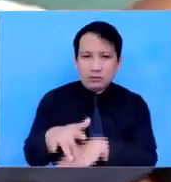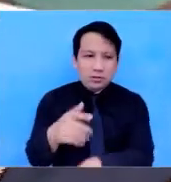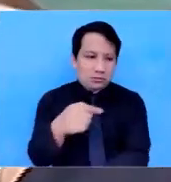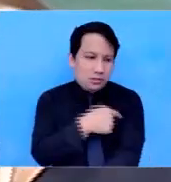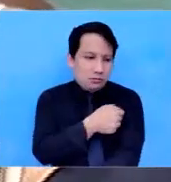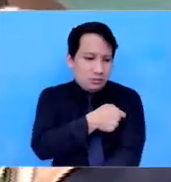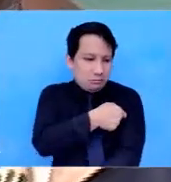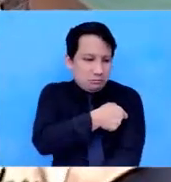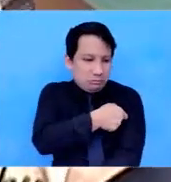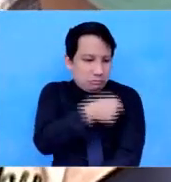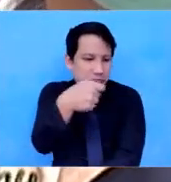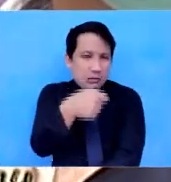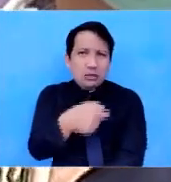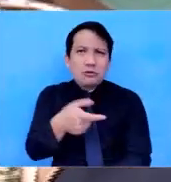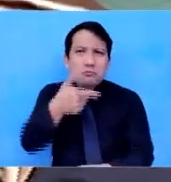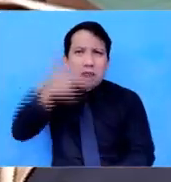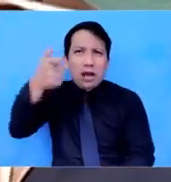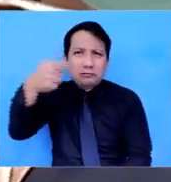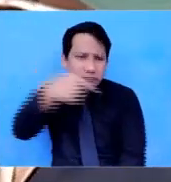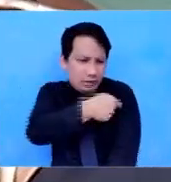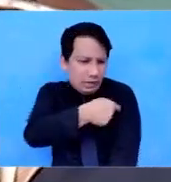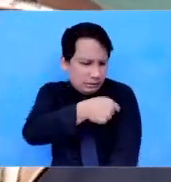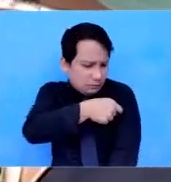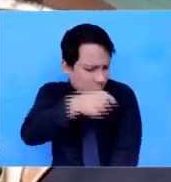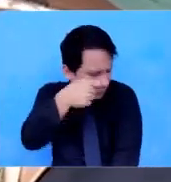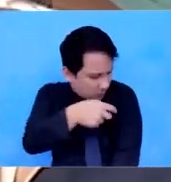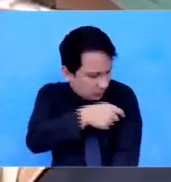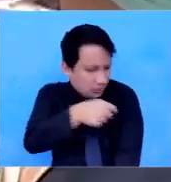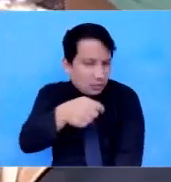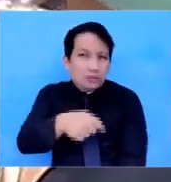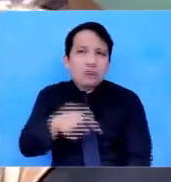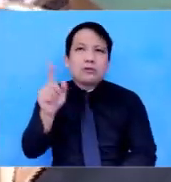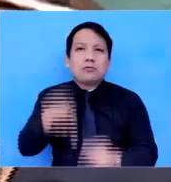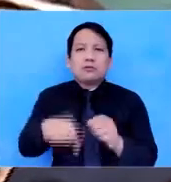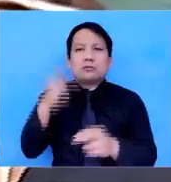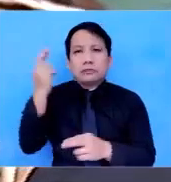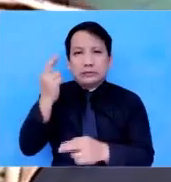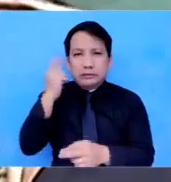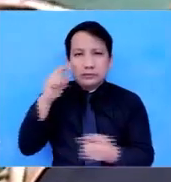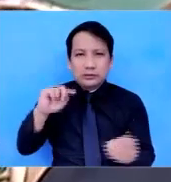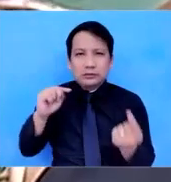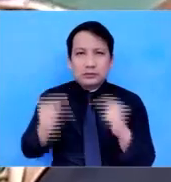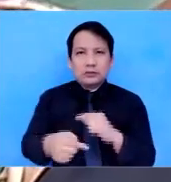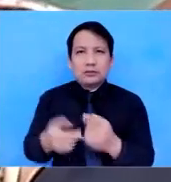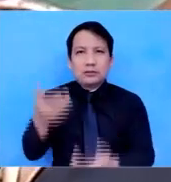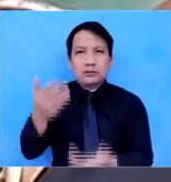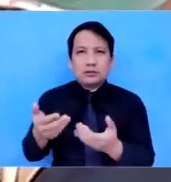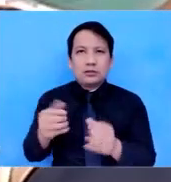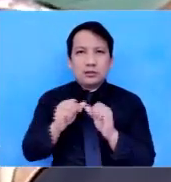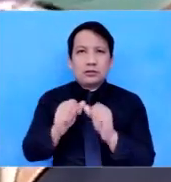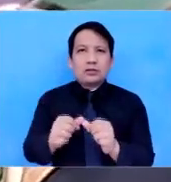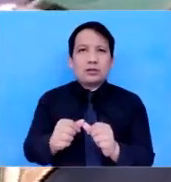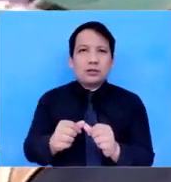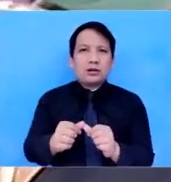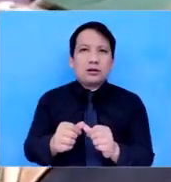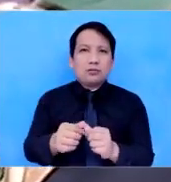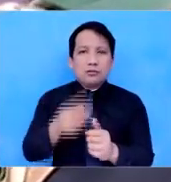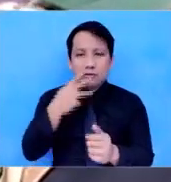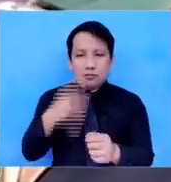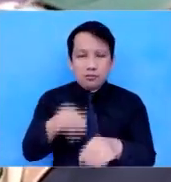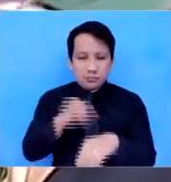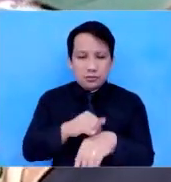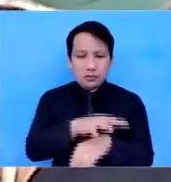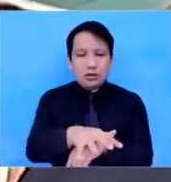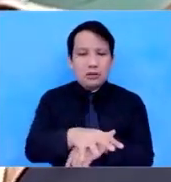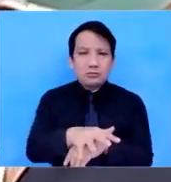tanggalin yung bala kung nakikita nyo pa. Dahil mas magkakos po tayo ng injury, makakapagkos din po tayo na mas maraming impeksyon dun sa sugat